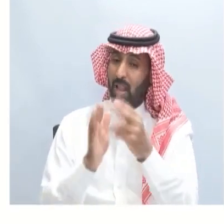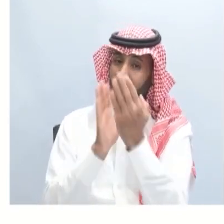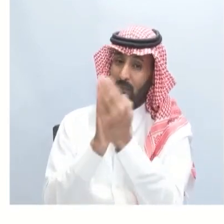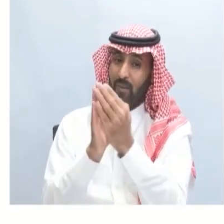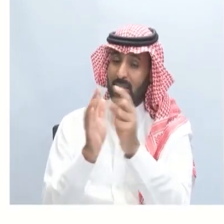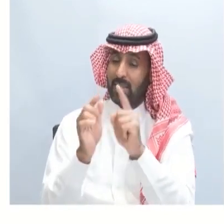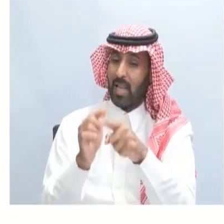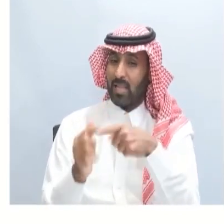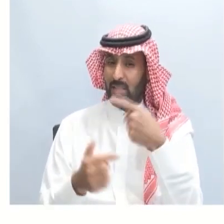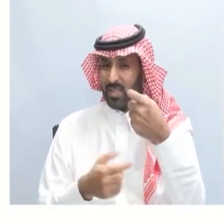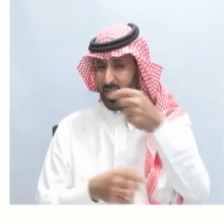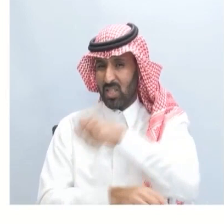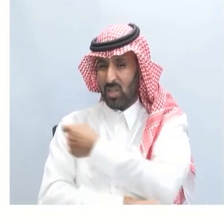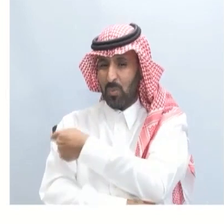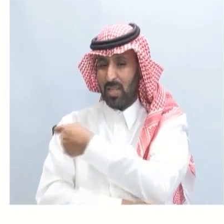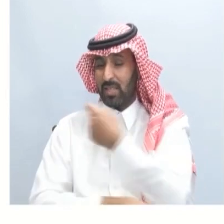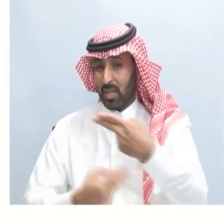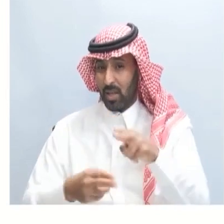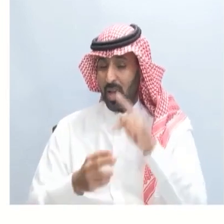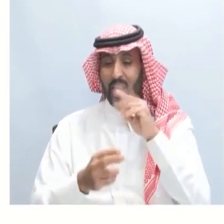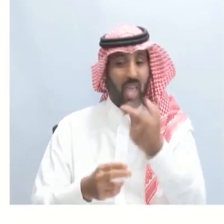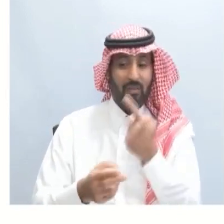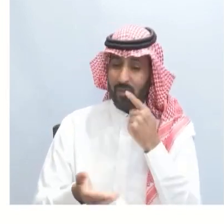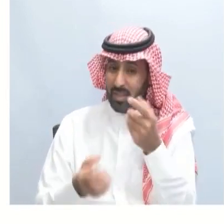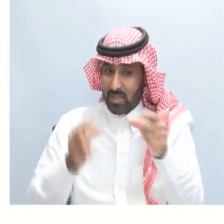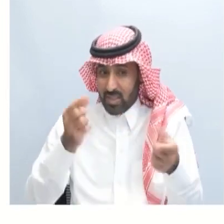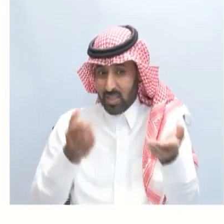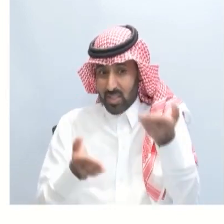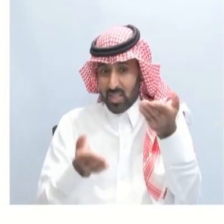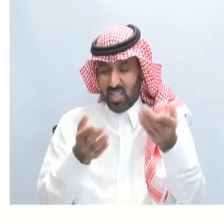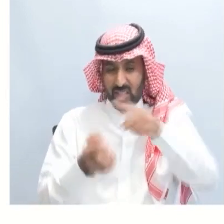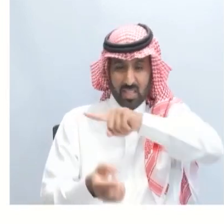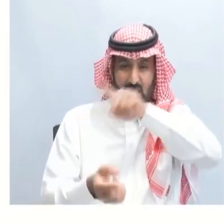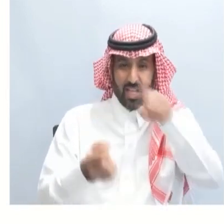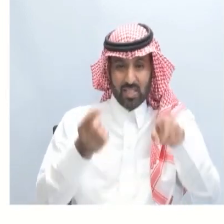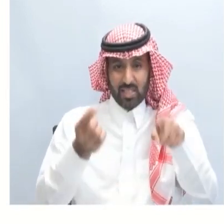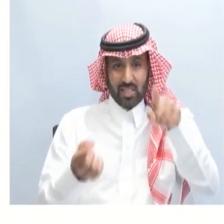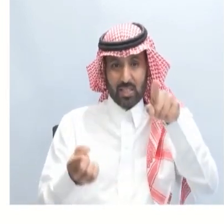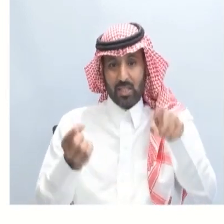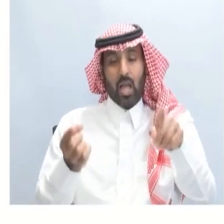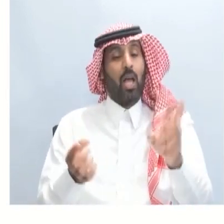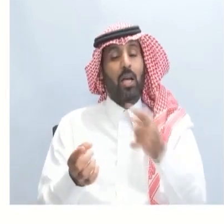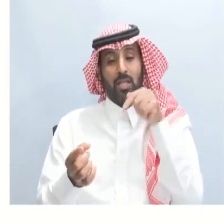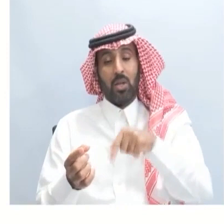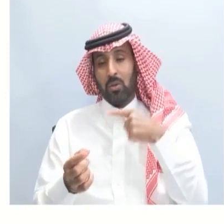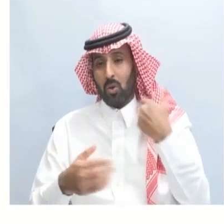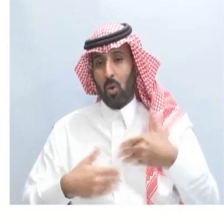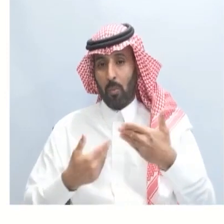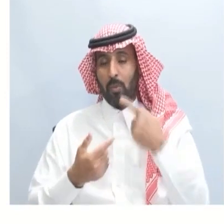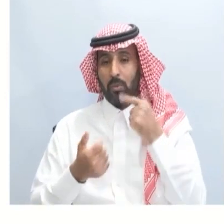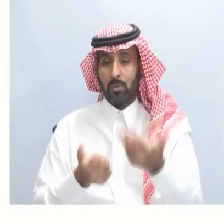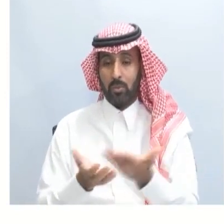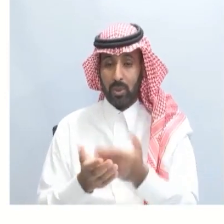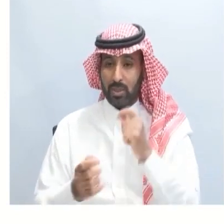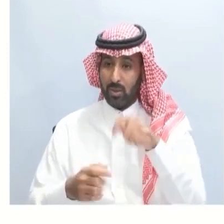سناخذ تجربه استهلاليه بعنوان كيف يلتزم الجسم دورانيا اذا درس اليوم شيء لانه درس